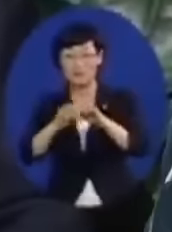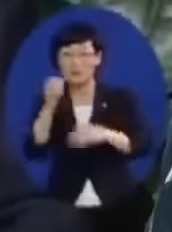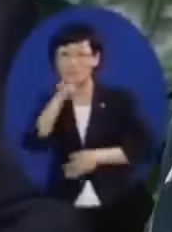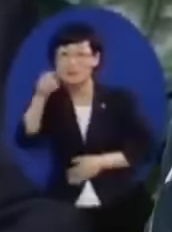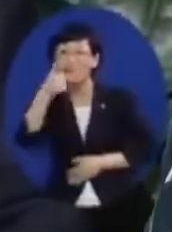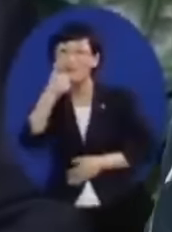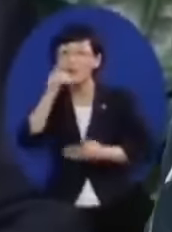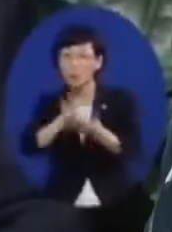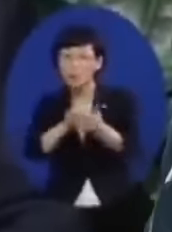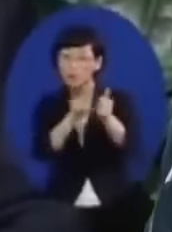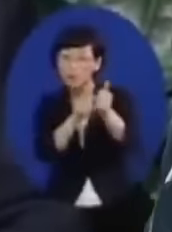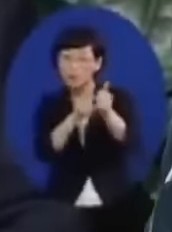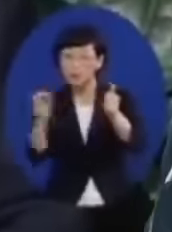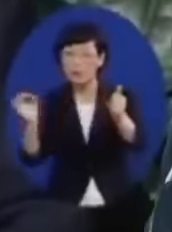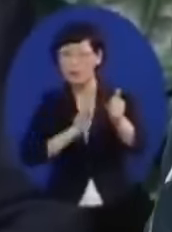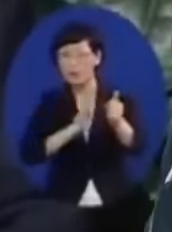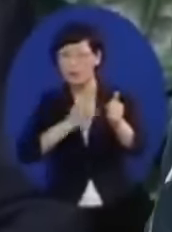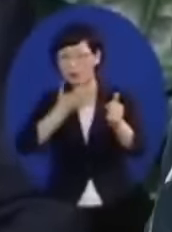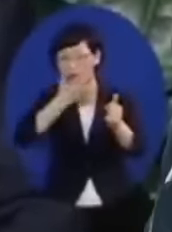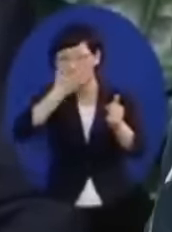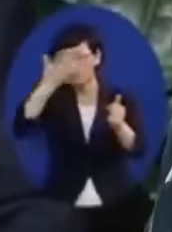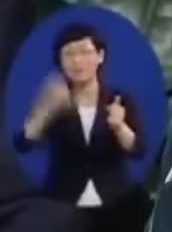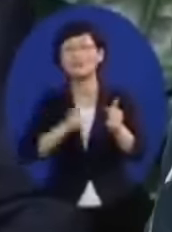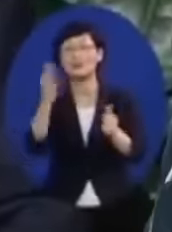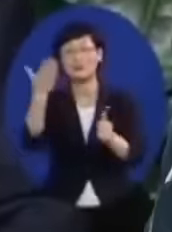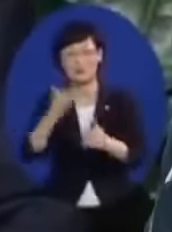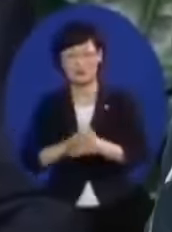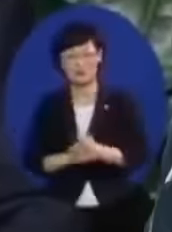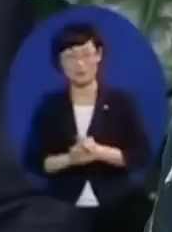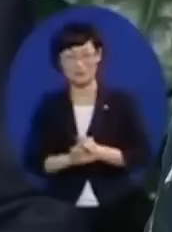야곱이 놀라운 꿈을 얻었지 않습니까?